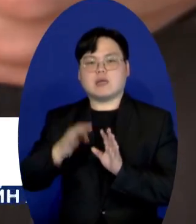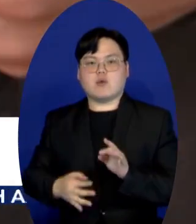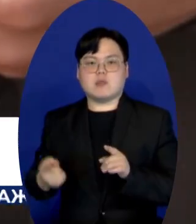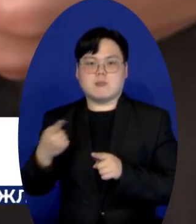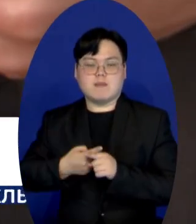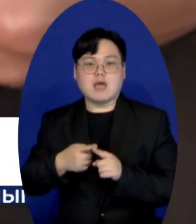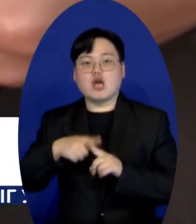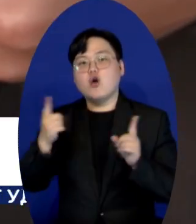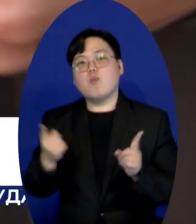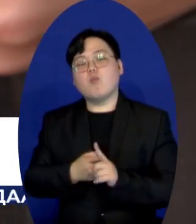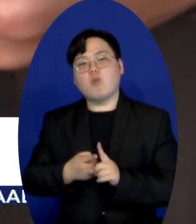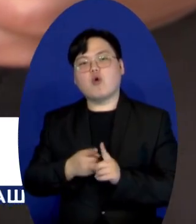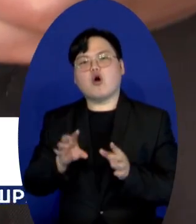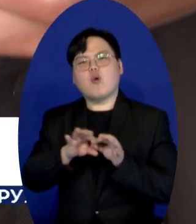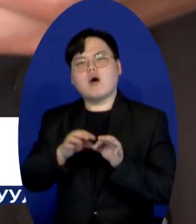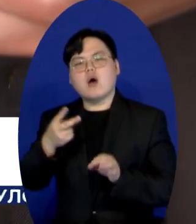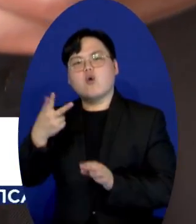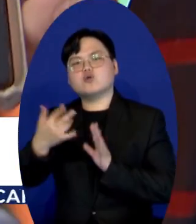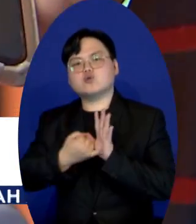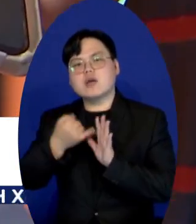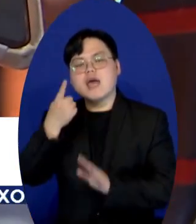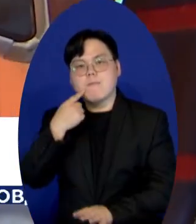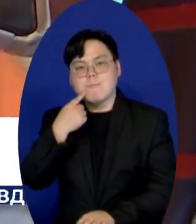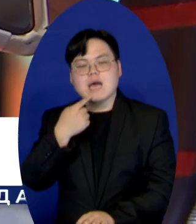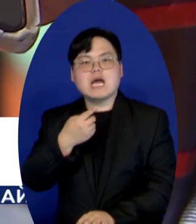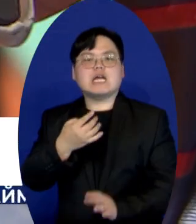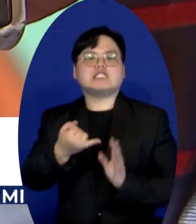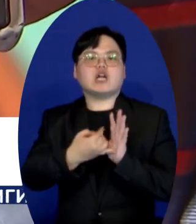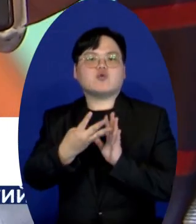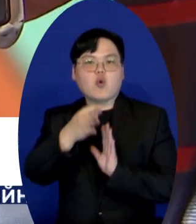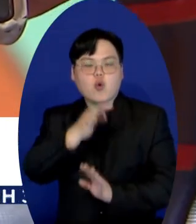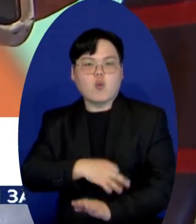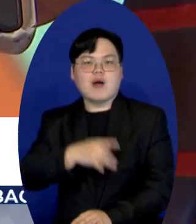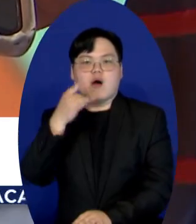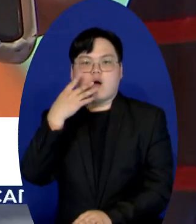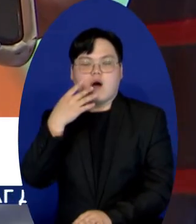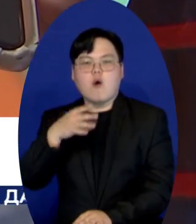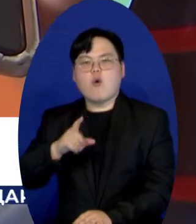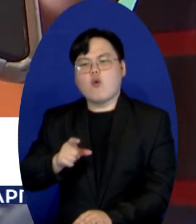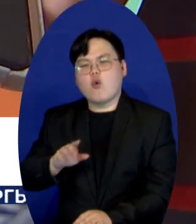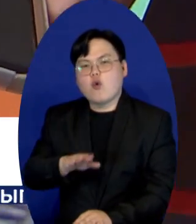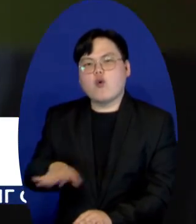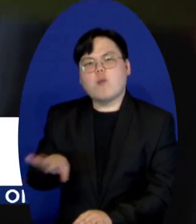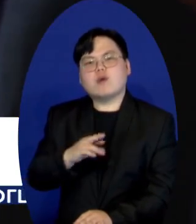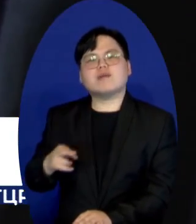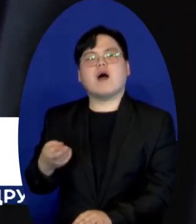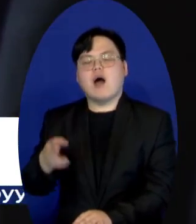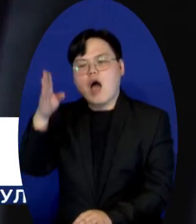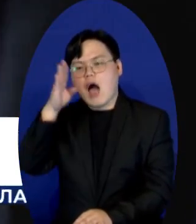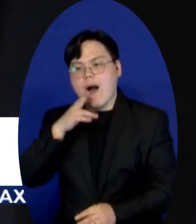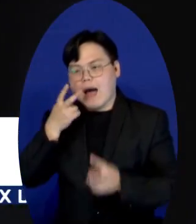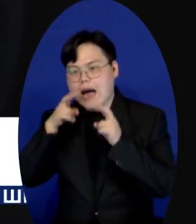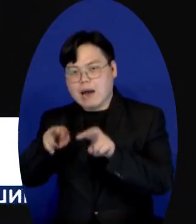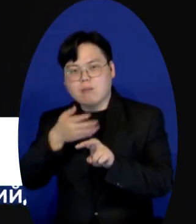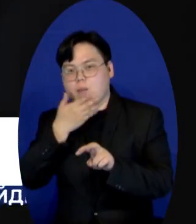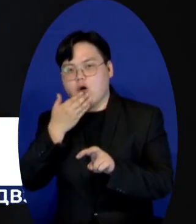хэрэгт холбогдож байгаа хүүхдүүдийн 36% нь эмэгтэй, 64% нь эрэгтэй хүүхдүүд байна. Нийт хүүхдүүдийн гэмт хэрэгт холбогдож байгаа шалтгаан нь эцэгхийн хараа нэлцэл